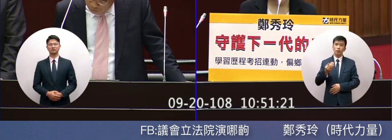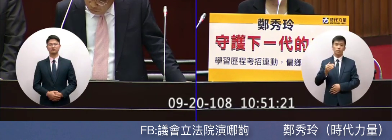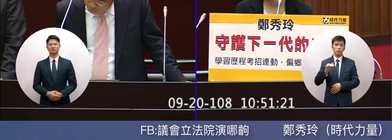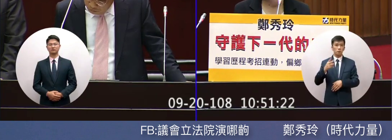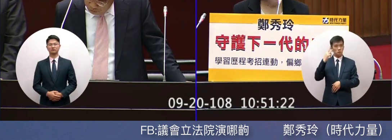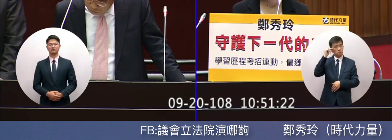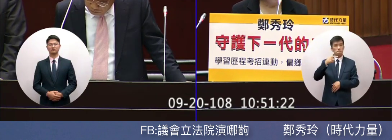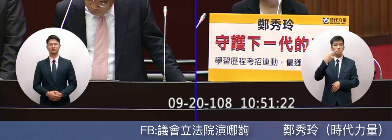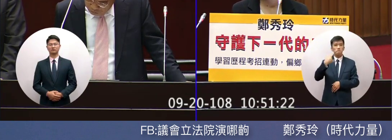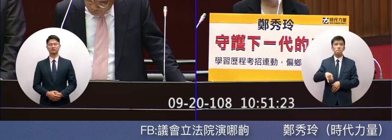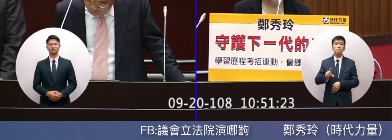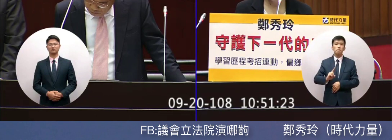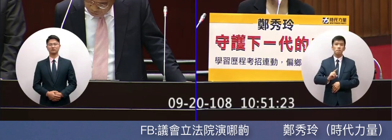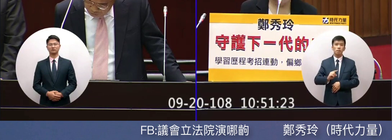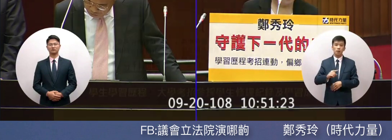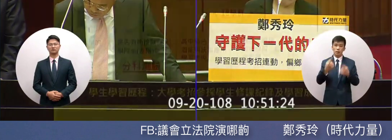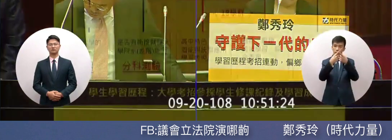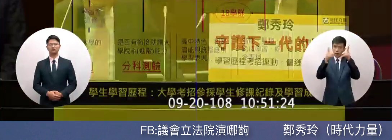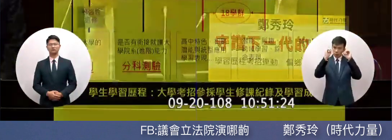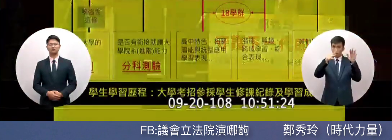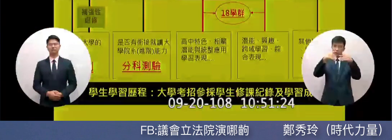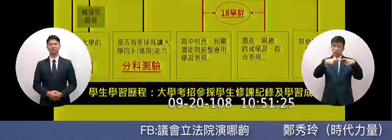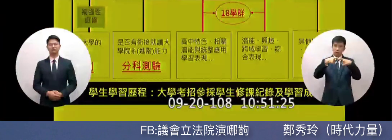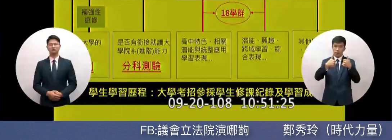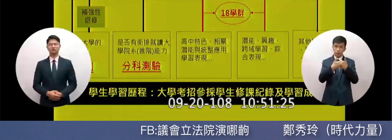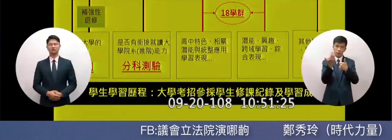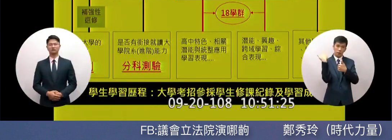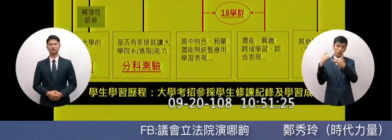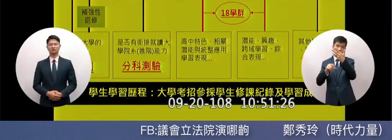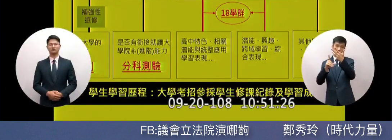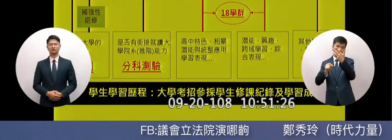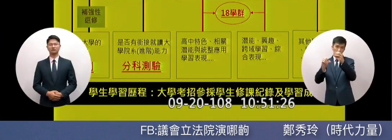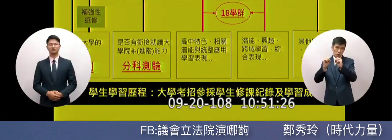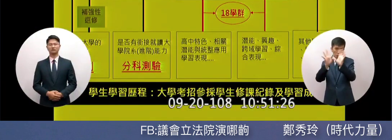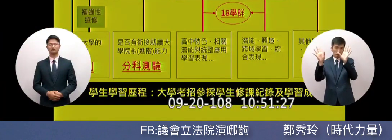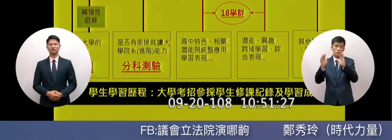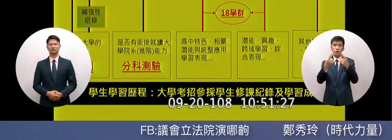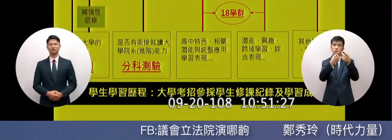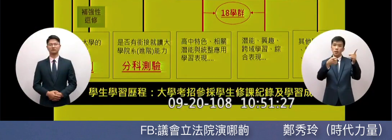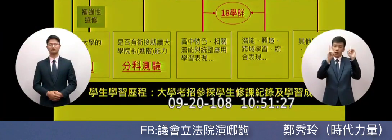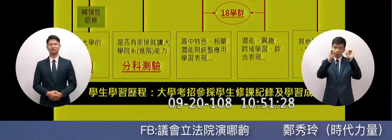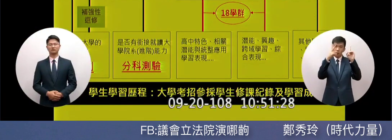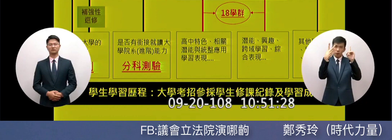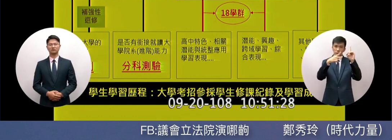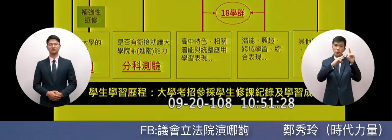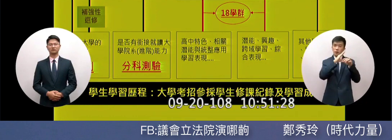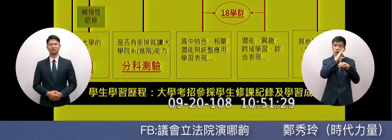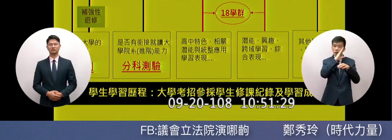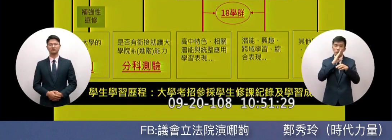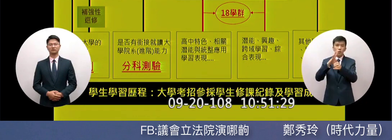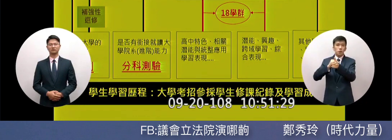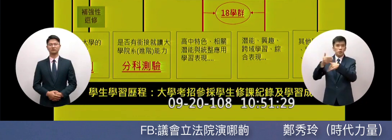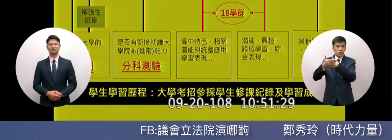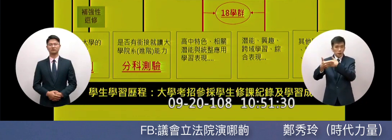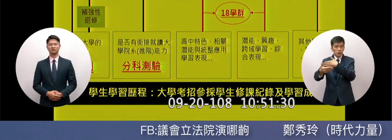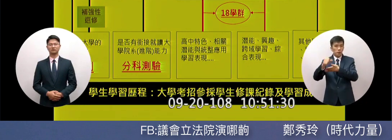的，大学招联会在8月底公布了一个大学参采学习历程项目内容草案